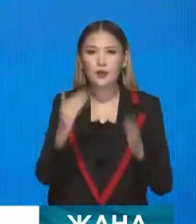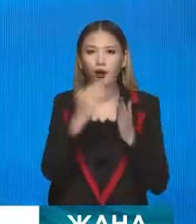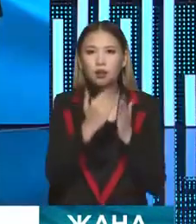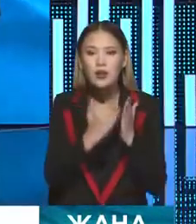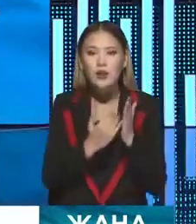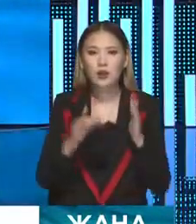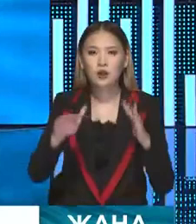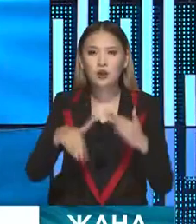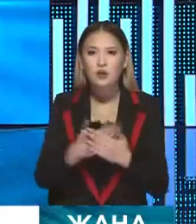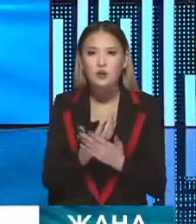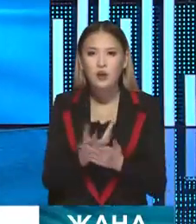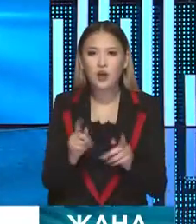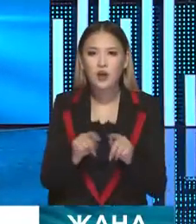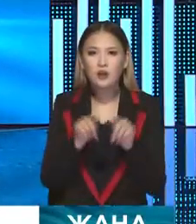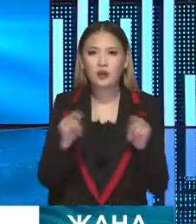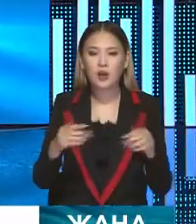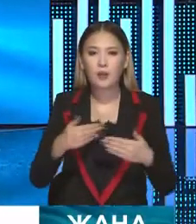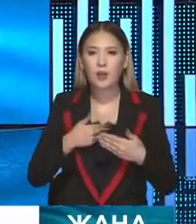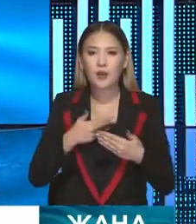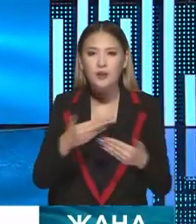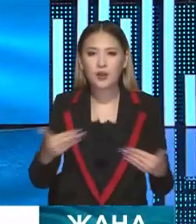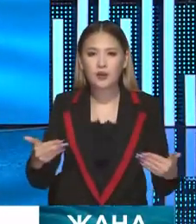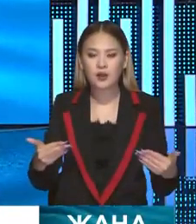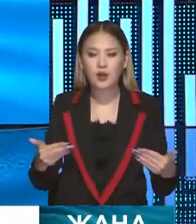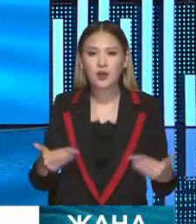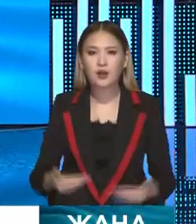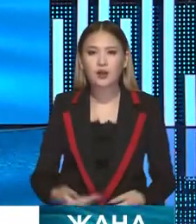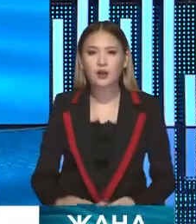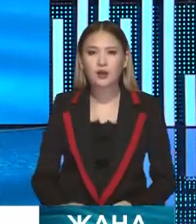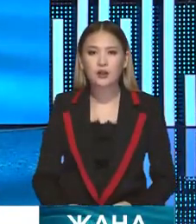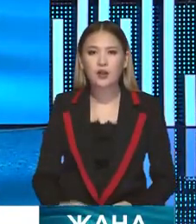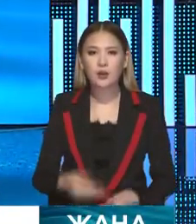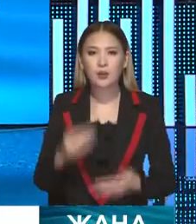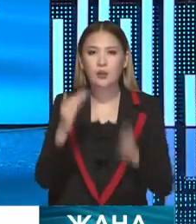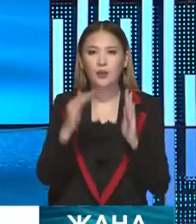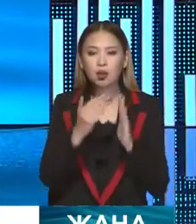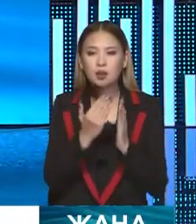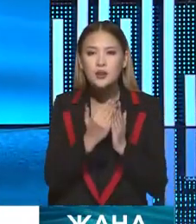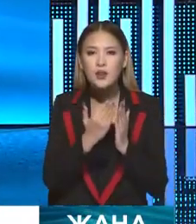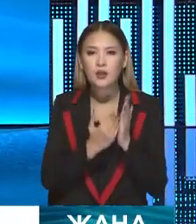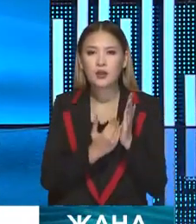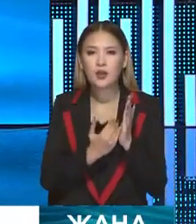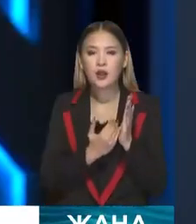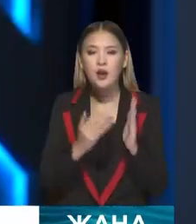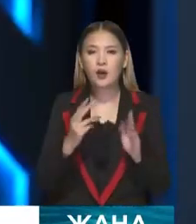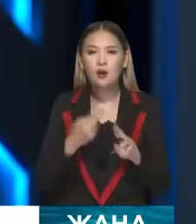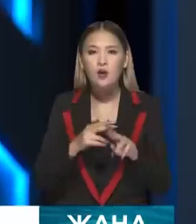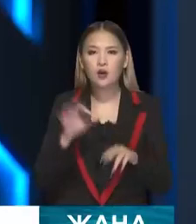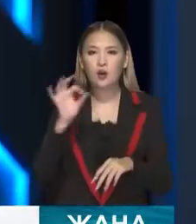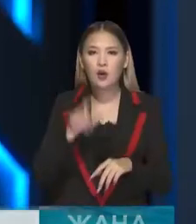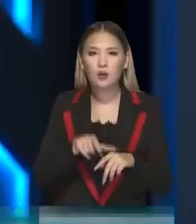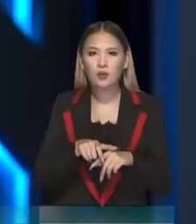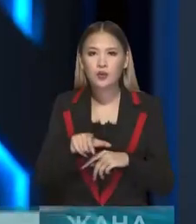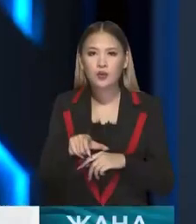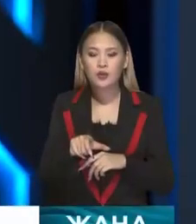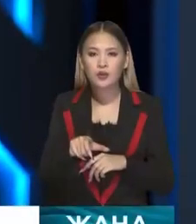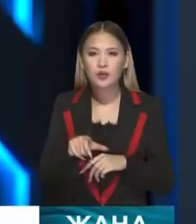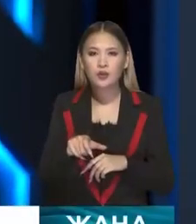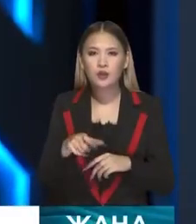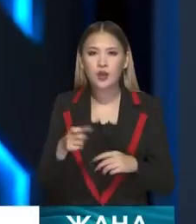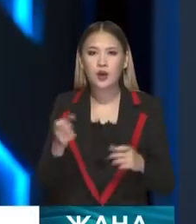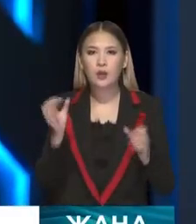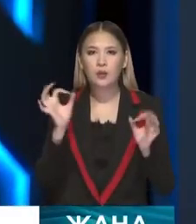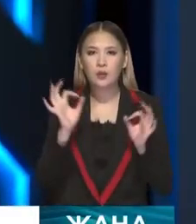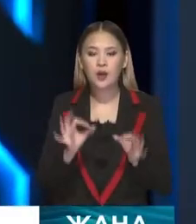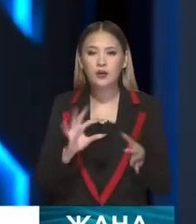мен министрлік атынан құттықтаймын. Біріншіден осы бағдарламаның ашылуына, біздің жол саласына бағдарлама бөліп, әделін тақырып